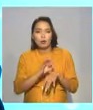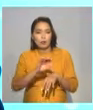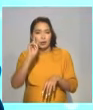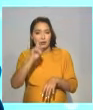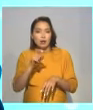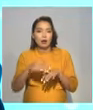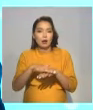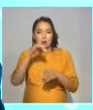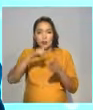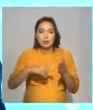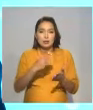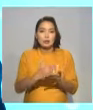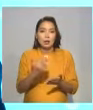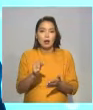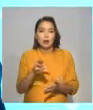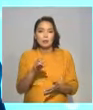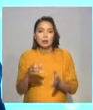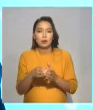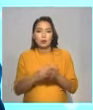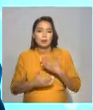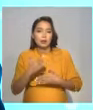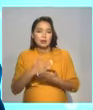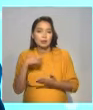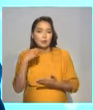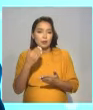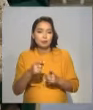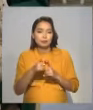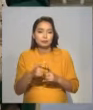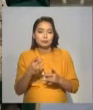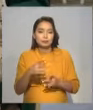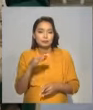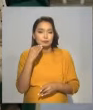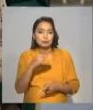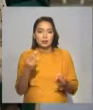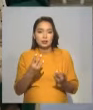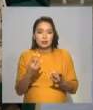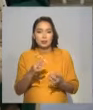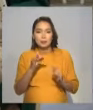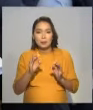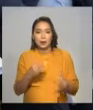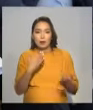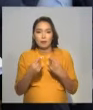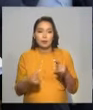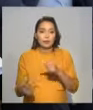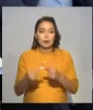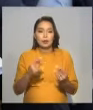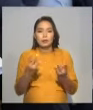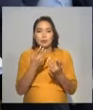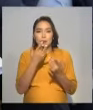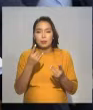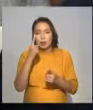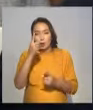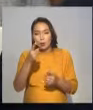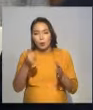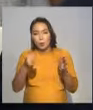халық сенеді. Бұл тұрғыда Аманат партиясы ғана президенттің ұсынысын сауатты түсіндіріп, елмен сенімді қарым-қатынас құра алды. Соңғы бір жарым жылда